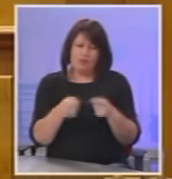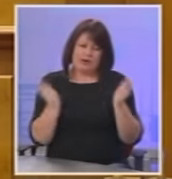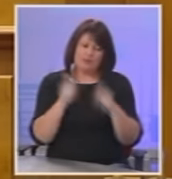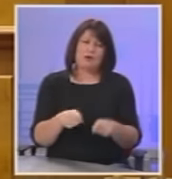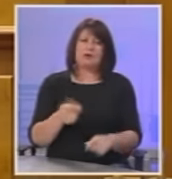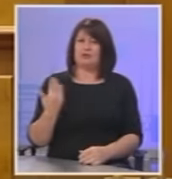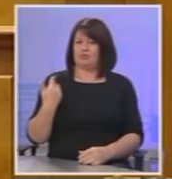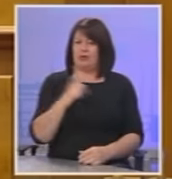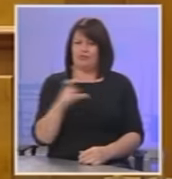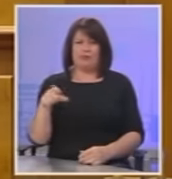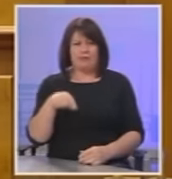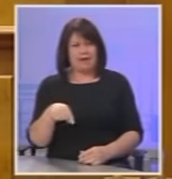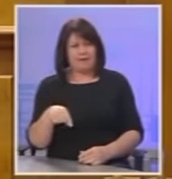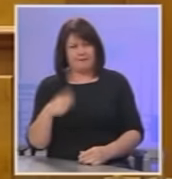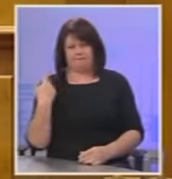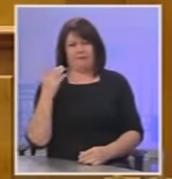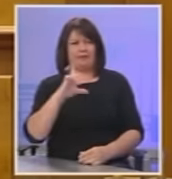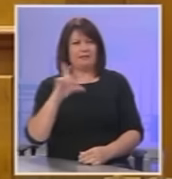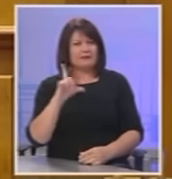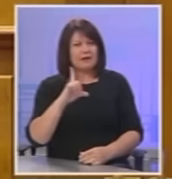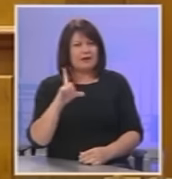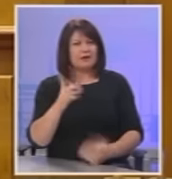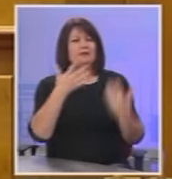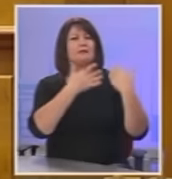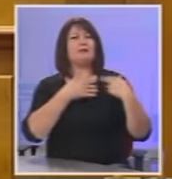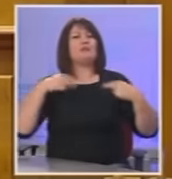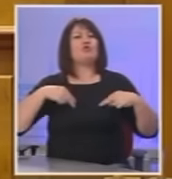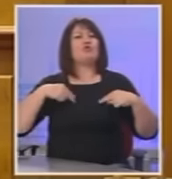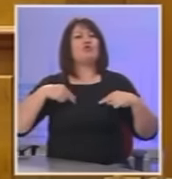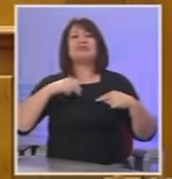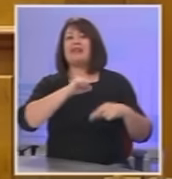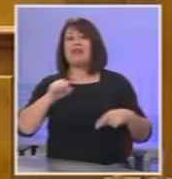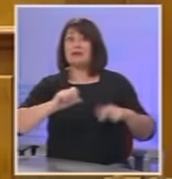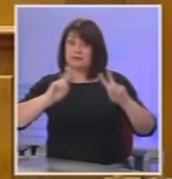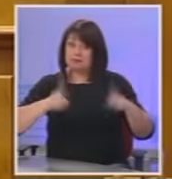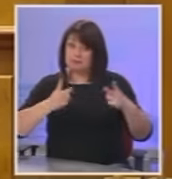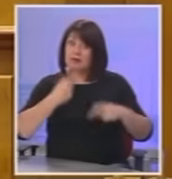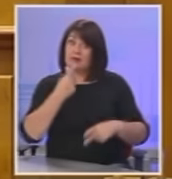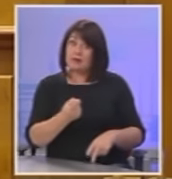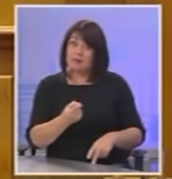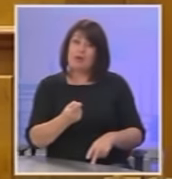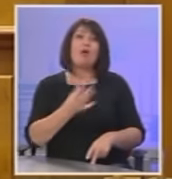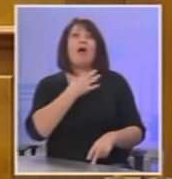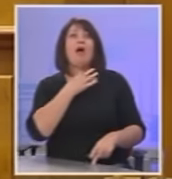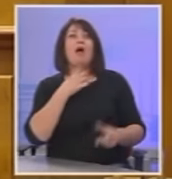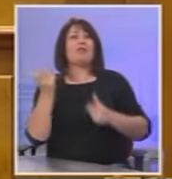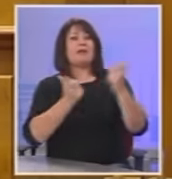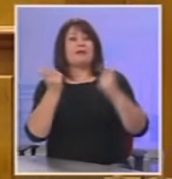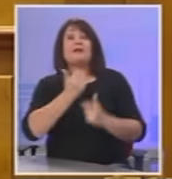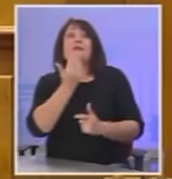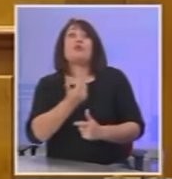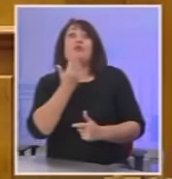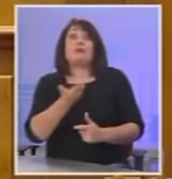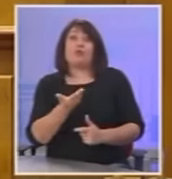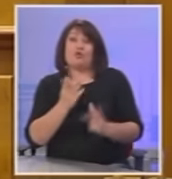της εβδομάδος, την Δευτέρα, ο αρμόδιος υπουργός, ο κ. Σταθάκης, αποκάλυψε ότι τα κόκκινα δάνεια είναι